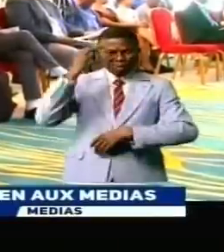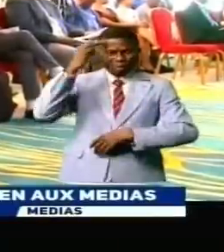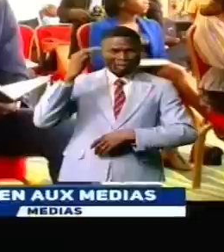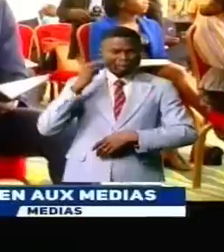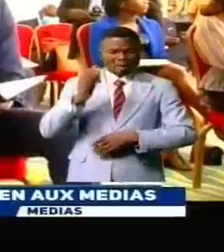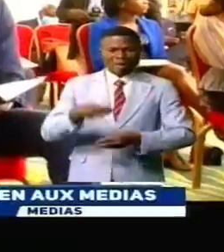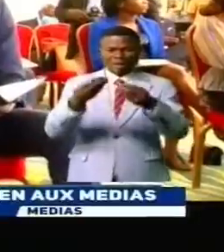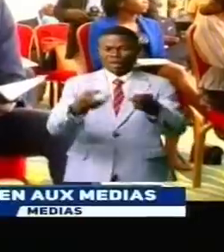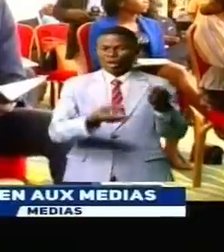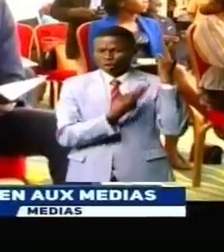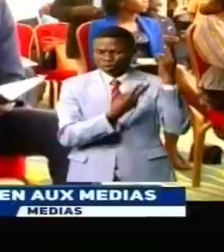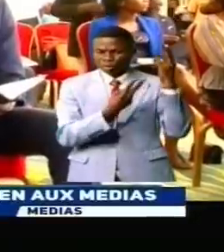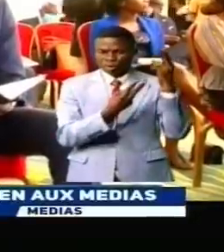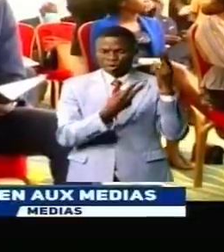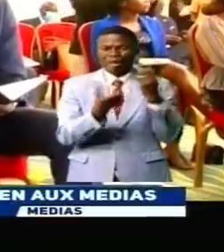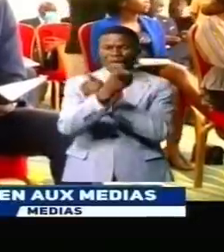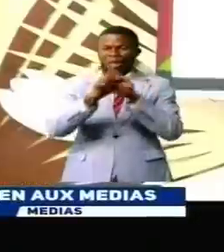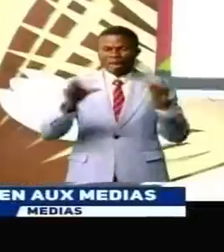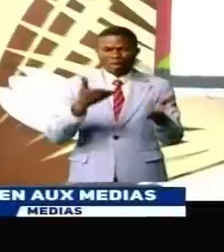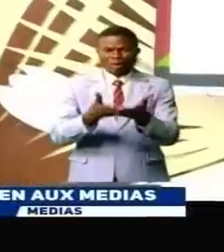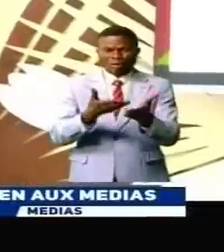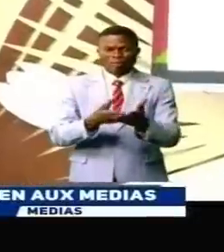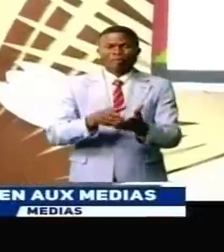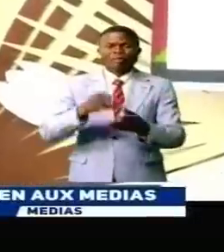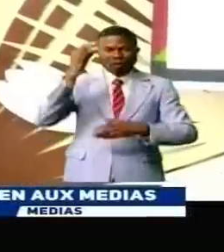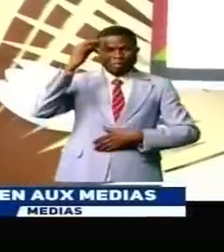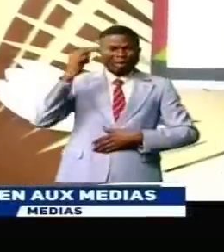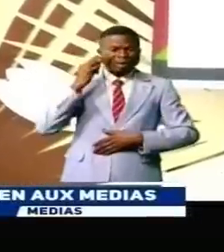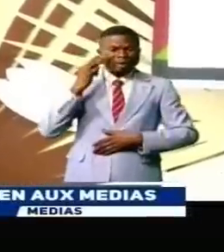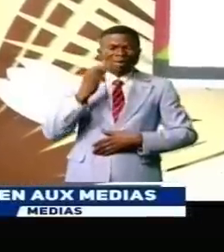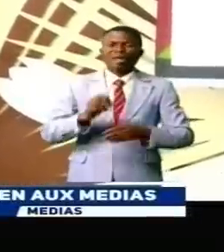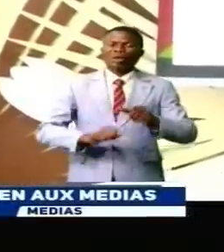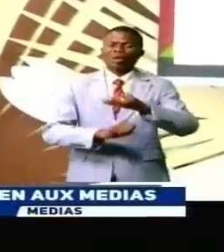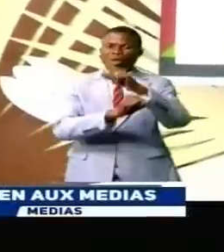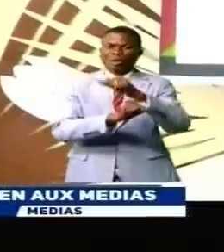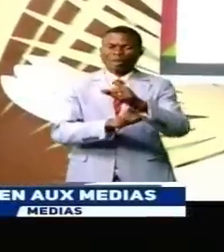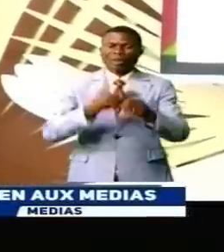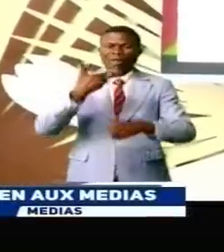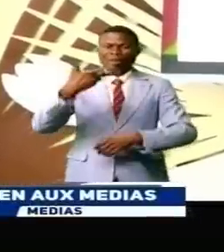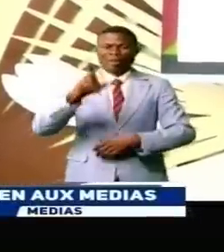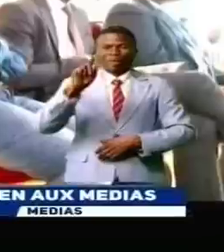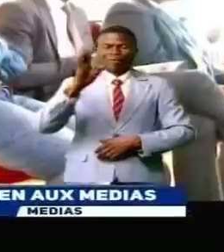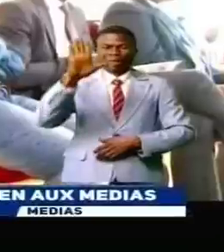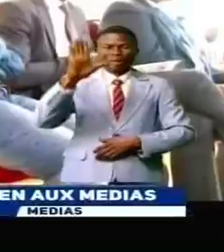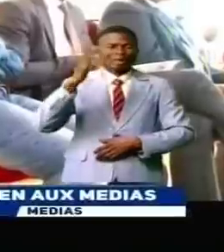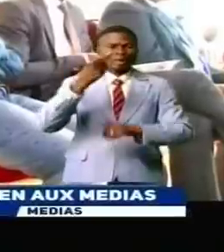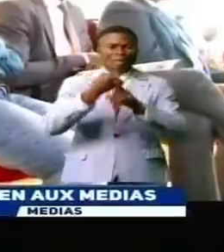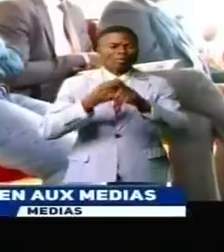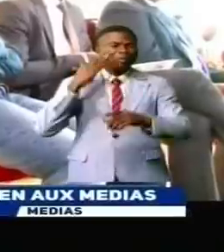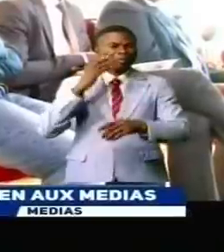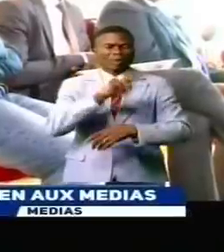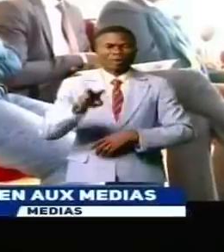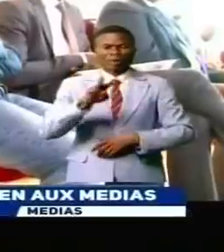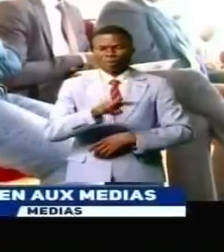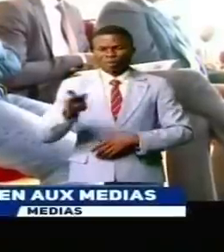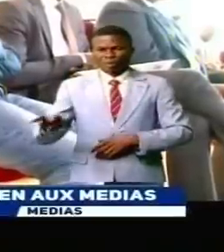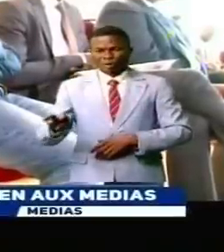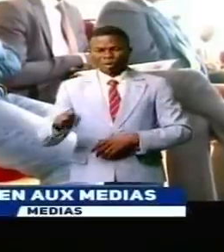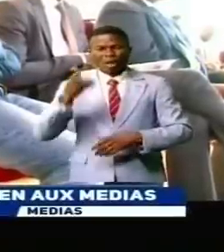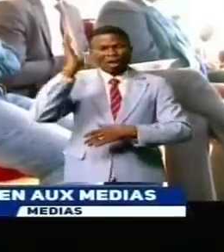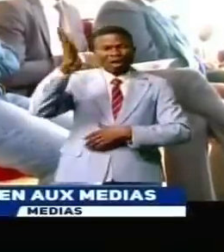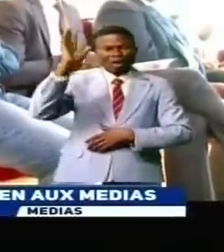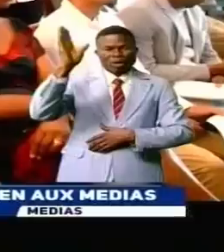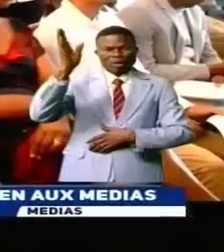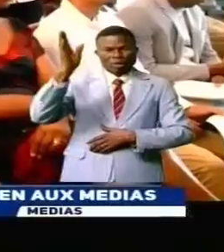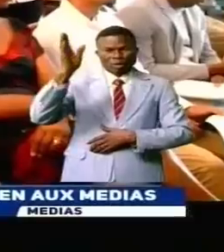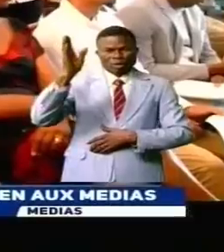de valeur à cette liberté, Patrick Muyaya a appelé mercredi 25 mai 2022 à l'occasion de la conférence